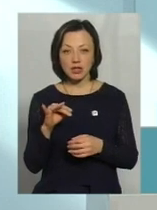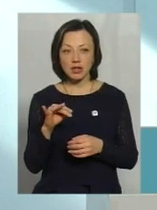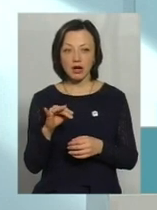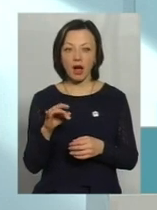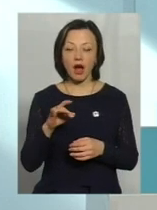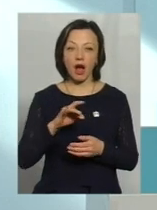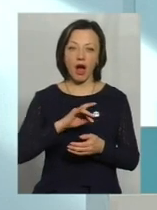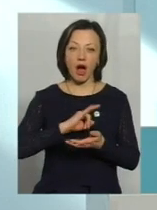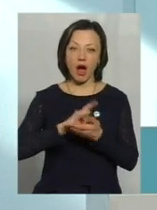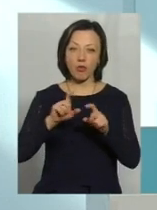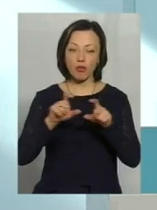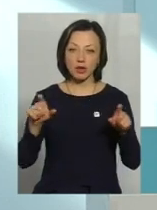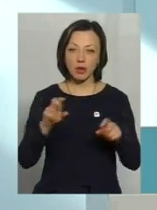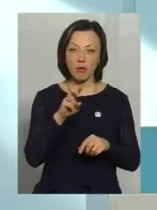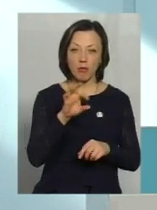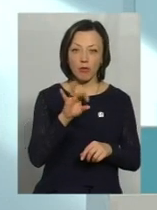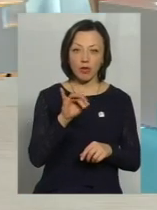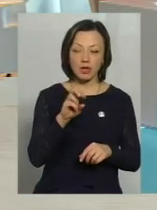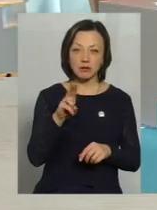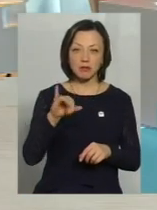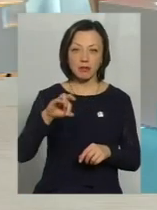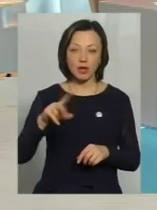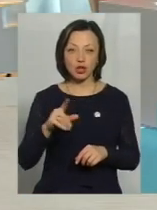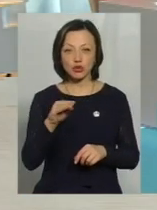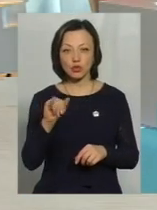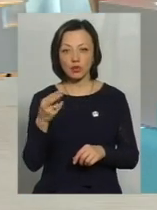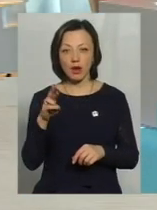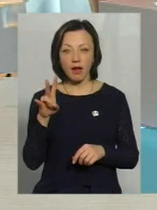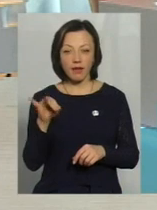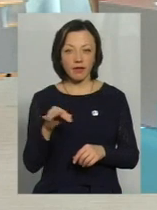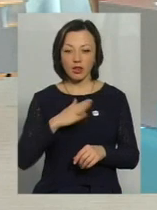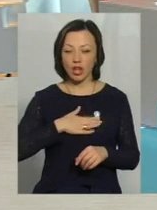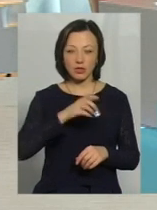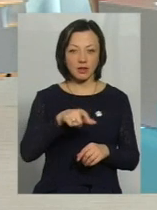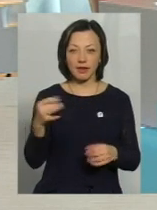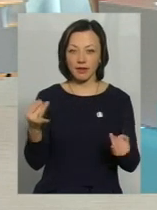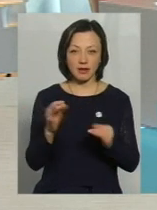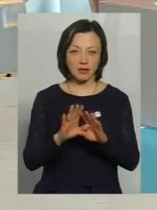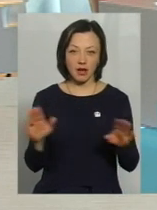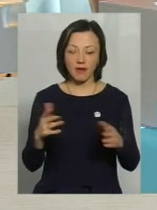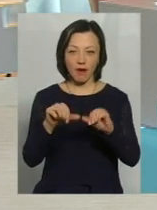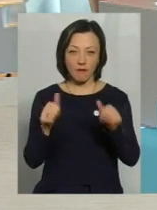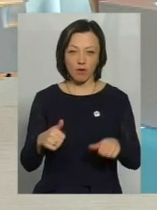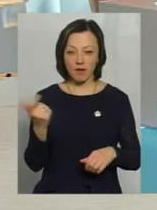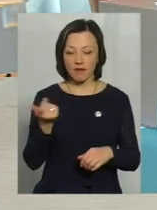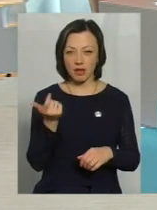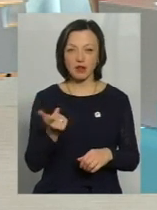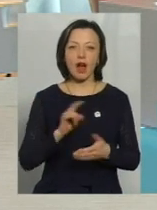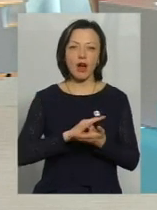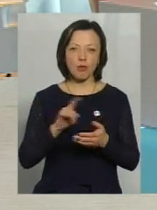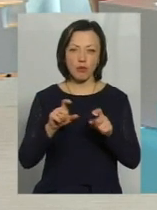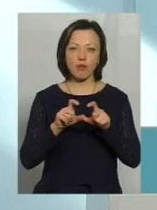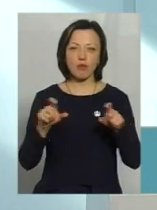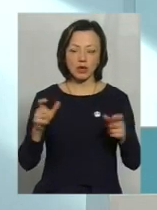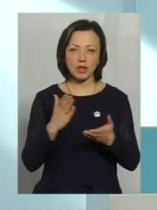аеропорту Бориспіль, чи з аеропорту Жуляни, наших мешканців, пасажирів не цікавить, яка форма власності. Хоча аеропорт Бориспіль